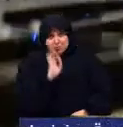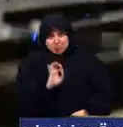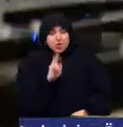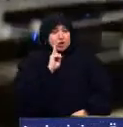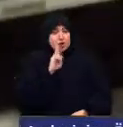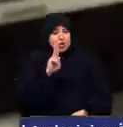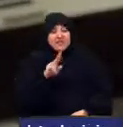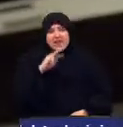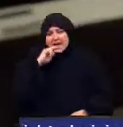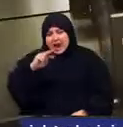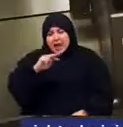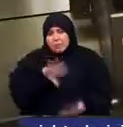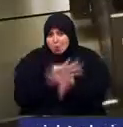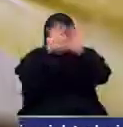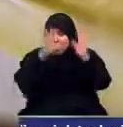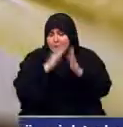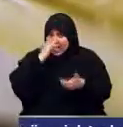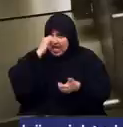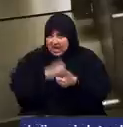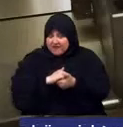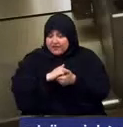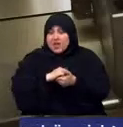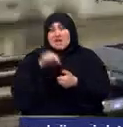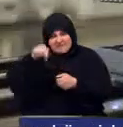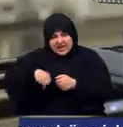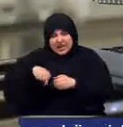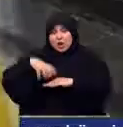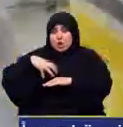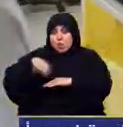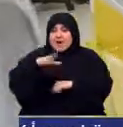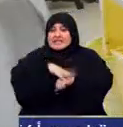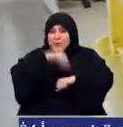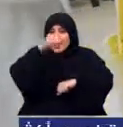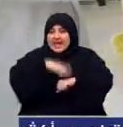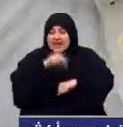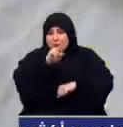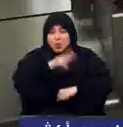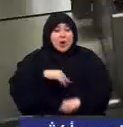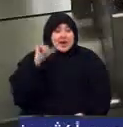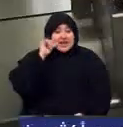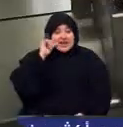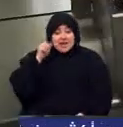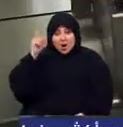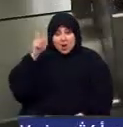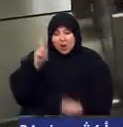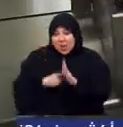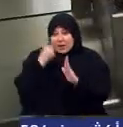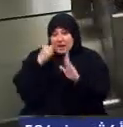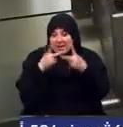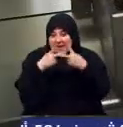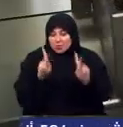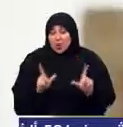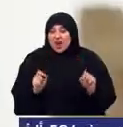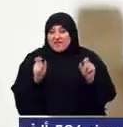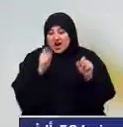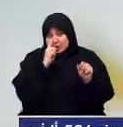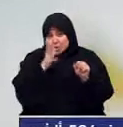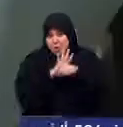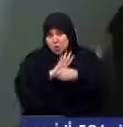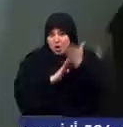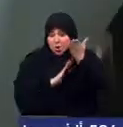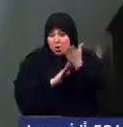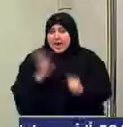مثيرة للجدل، إلا أنها طبقت في بعض البلدان كالسويد وإنجلترا خلال الموجة الأولى من كوفيد-19